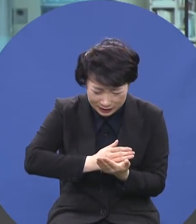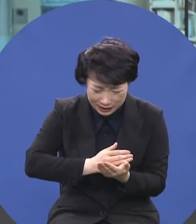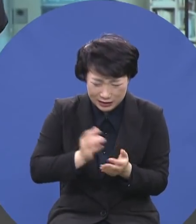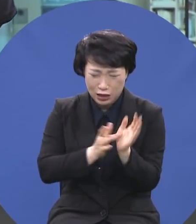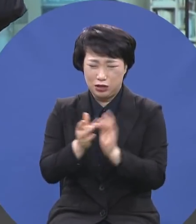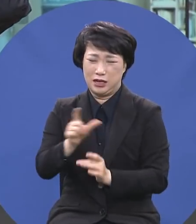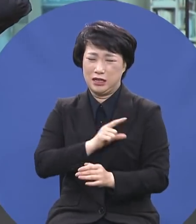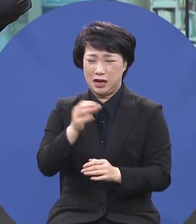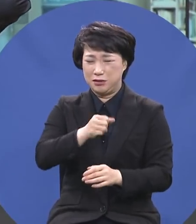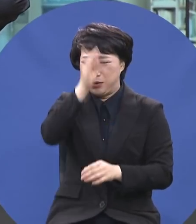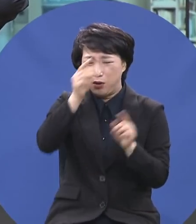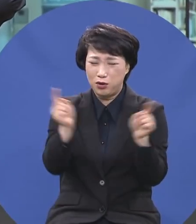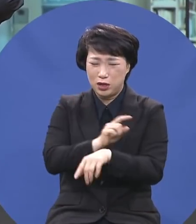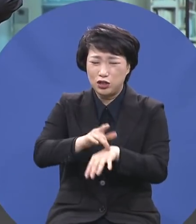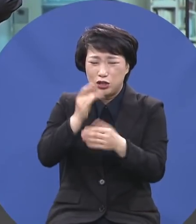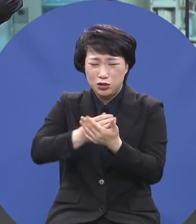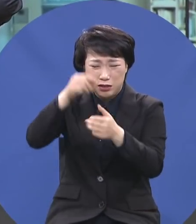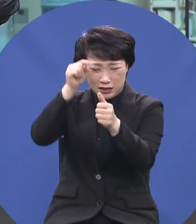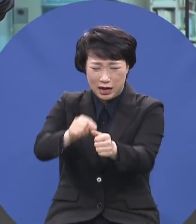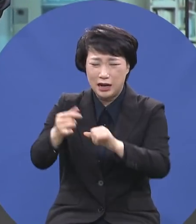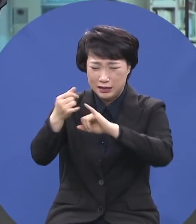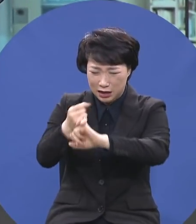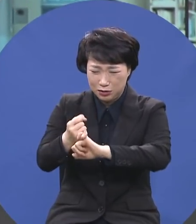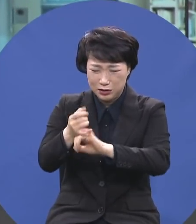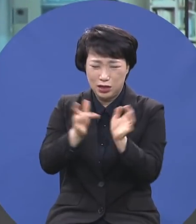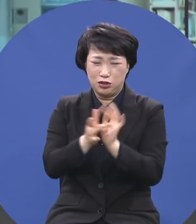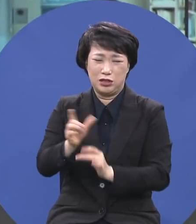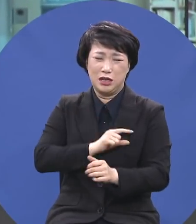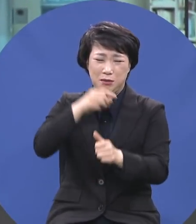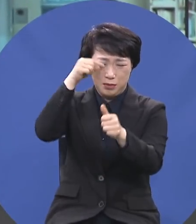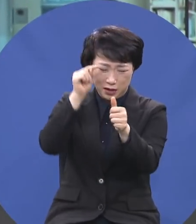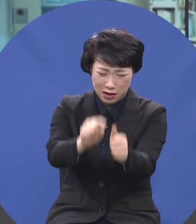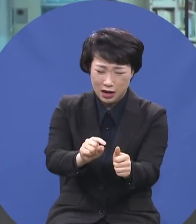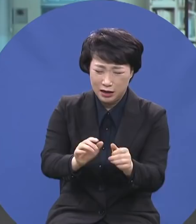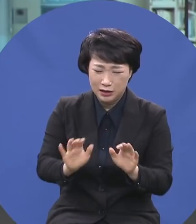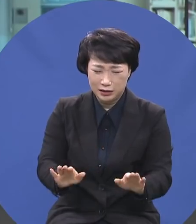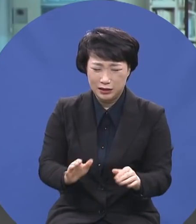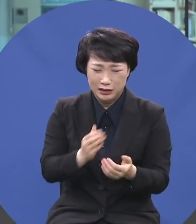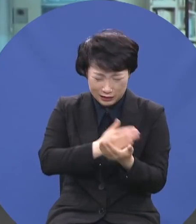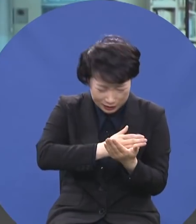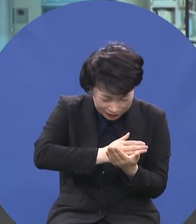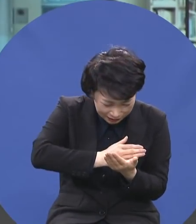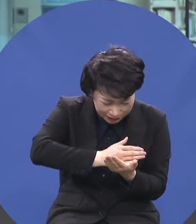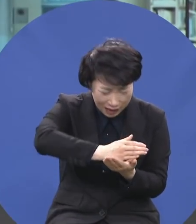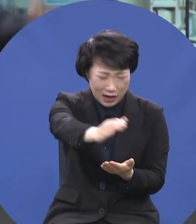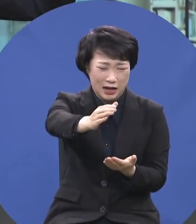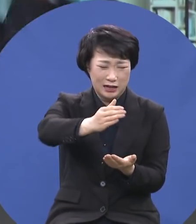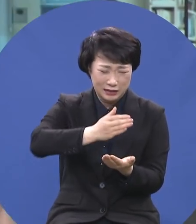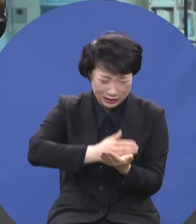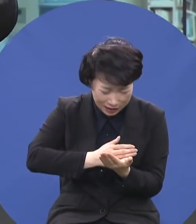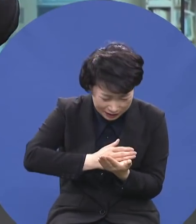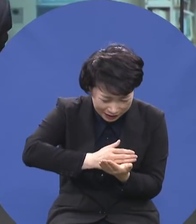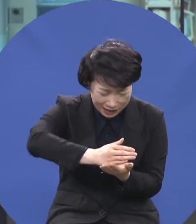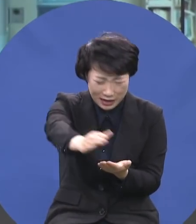떠나가라. 내 이름으로 병 고쳐라. 귀신 쫓아내라. 약속하신 예수님의 이름으로 오며 명령하노니 떠나가라.